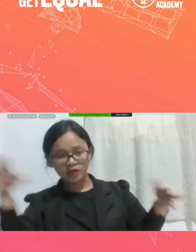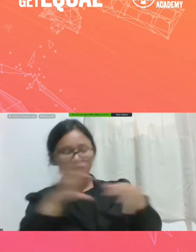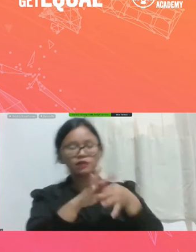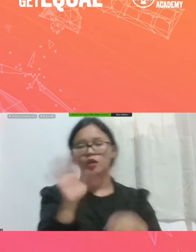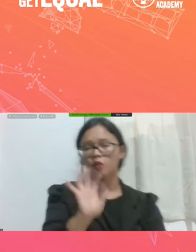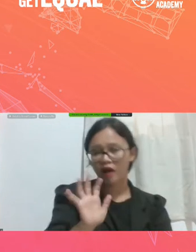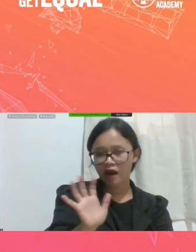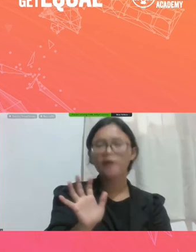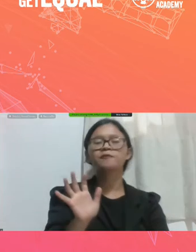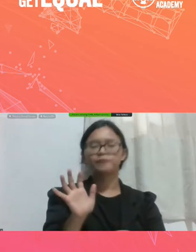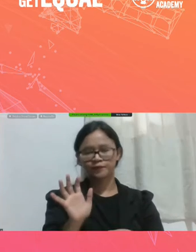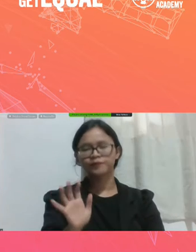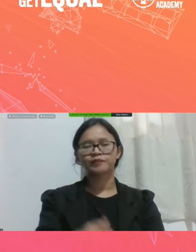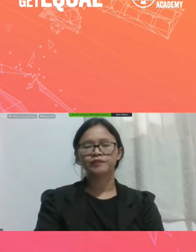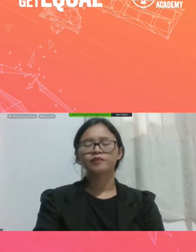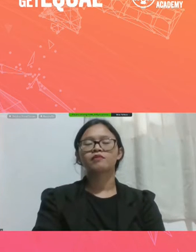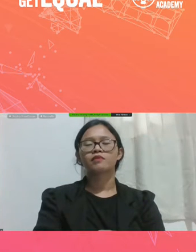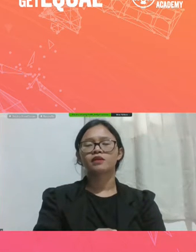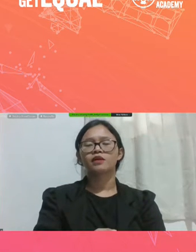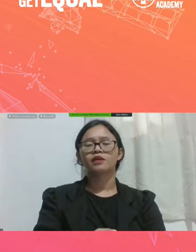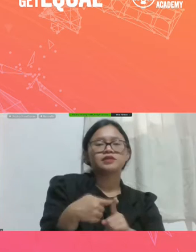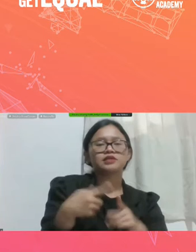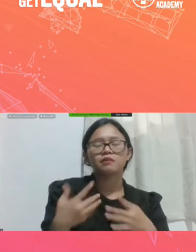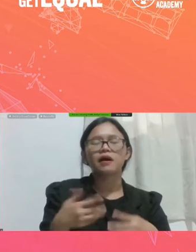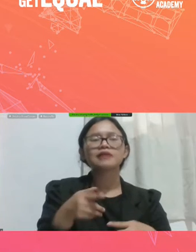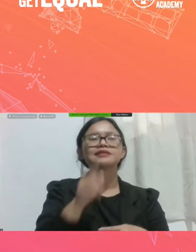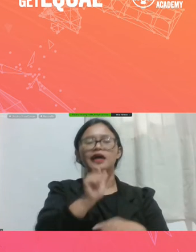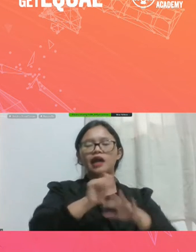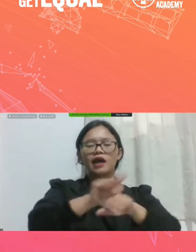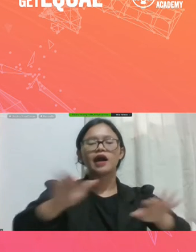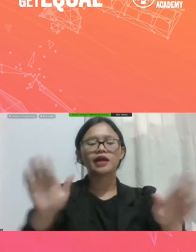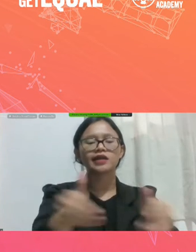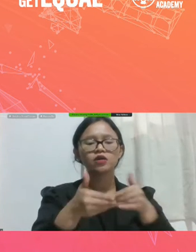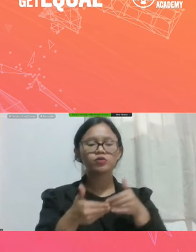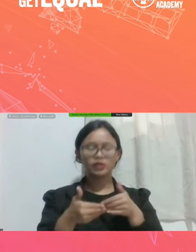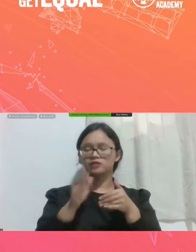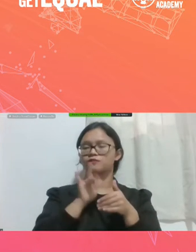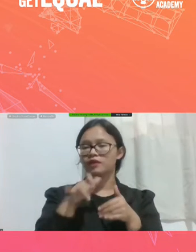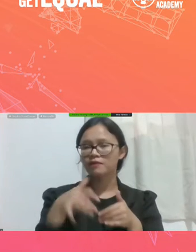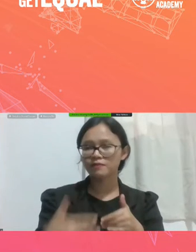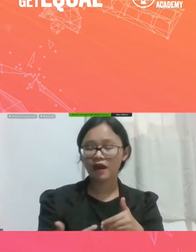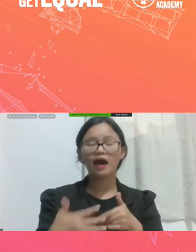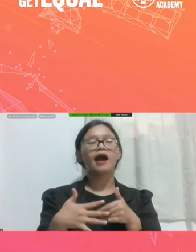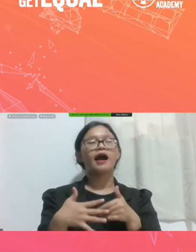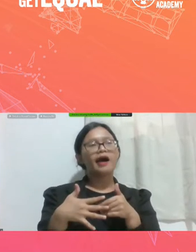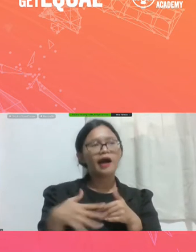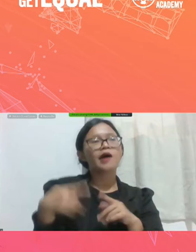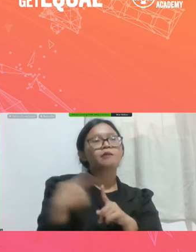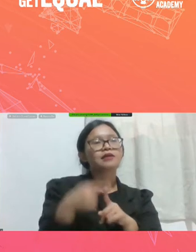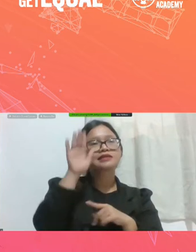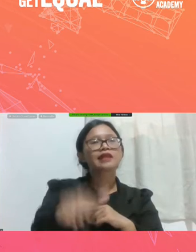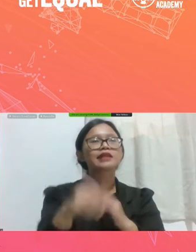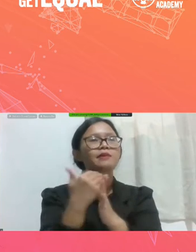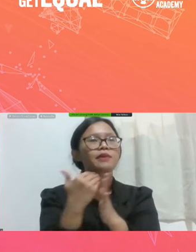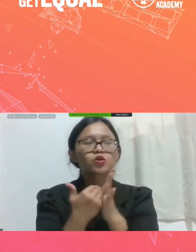helpline dari pemerintah dan perlindungan hukum bagi anak seperti apa, dan memastikan implementasi regulasi kalau sudah ada yang lebih